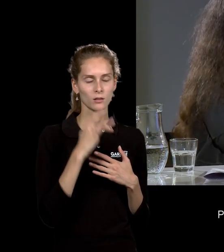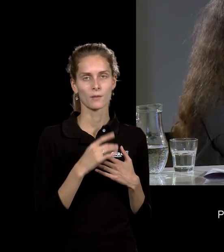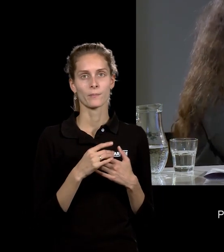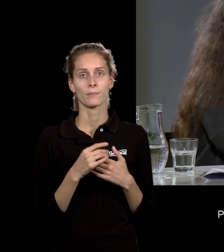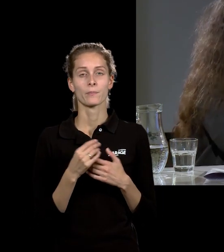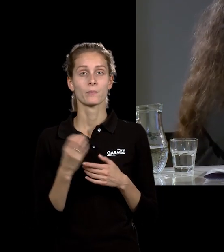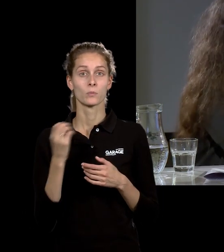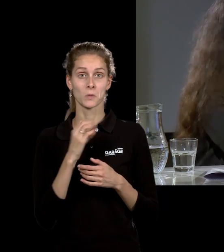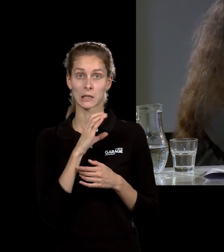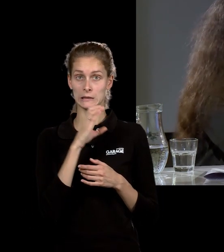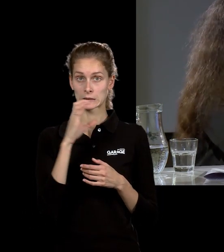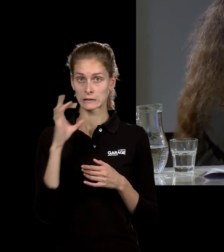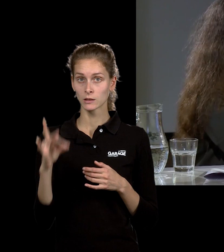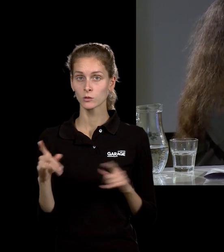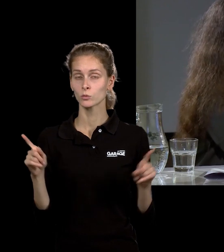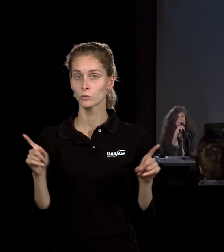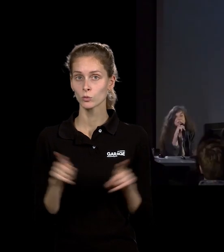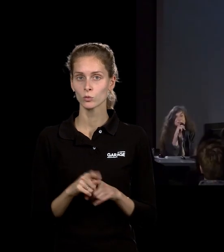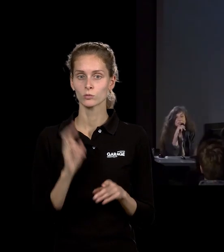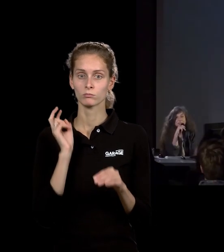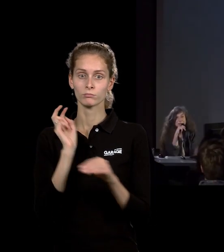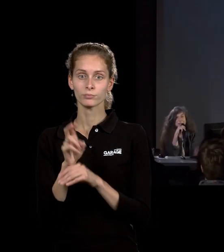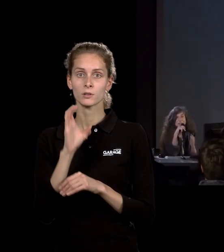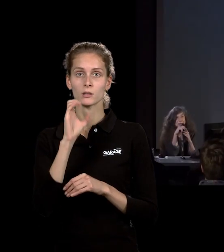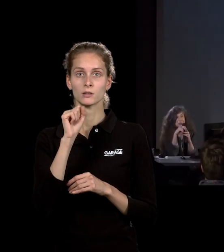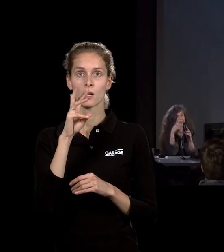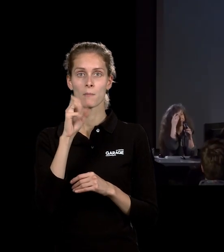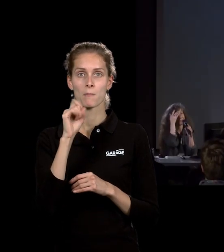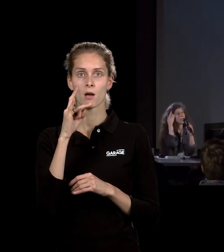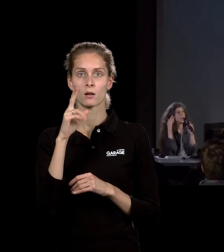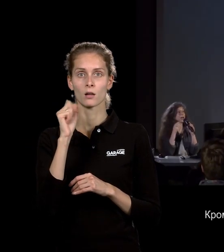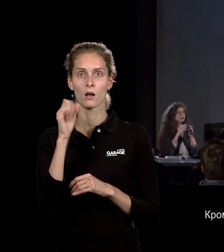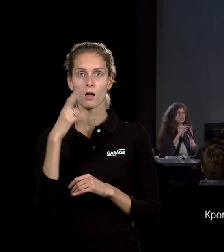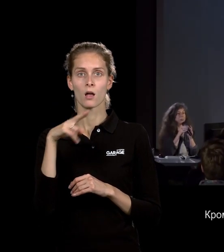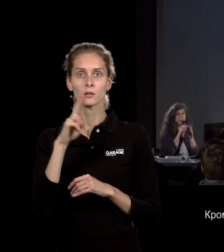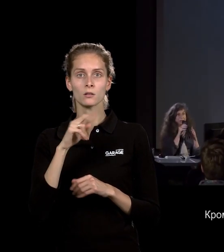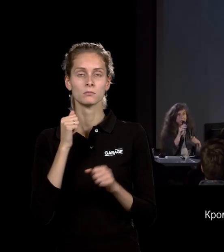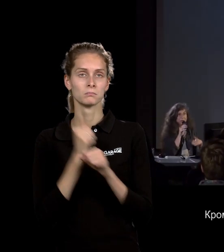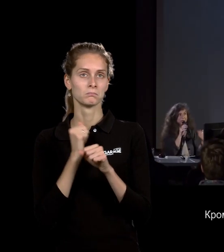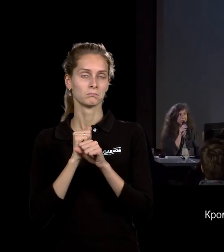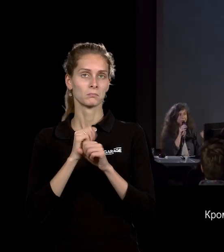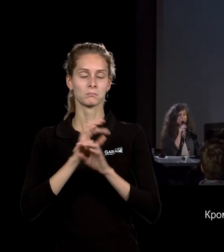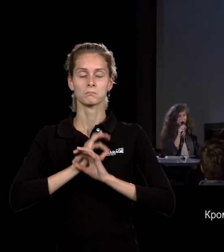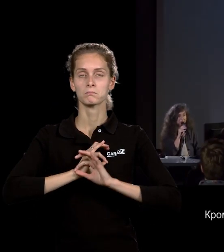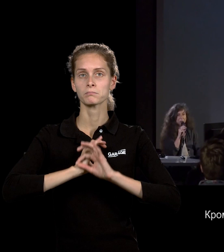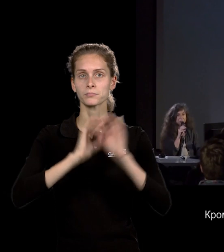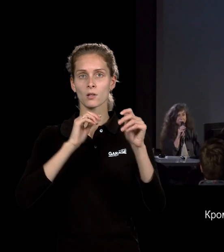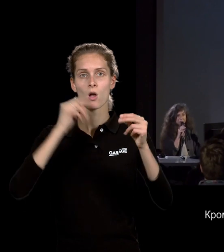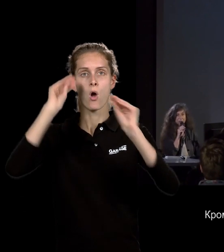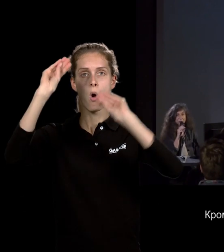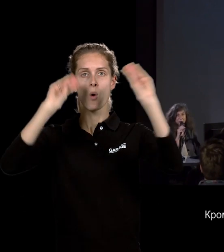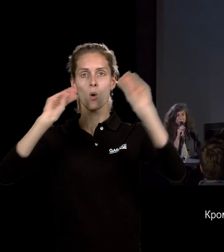он посещает Самарканд, делает вот такие вот замечательные коллажи с самаркандскими шелками. Более того, он оказывается, как